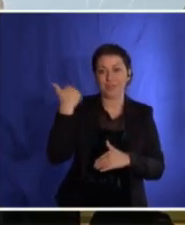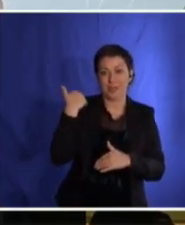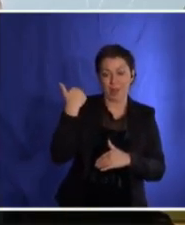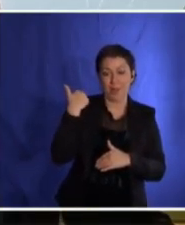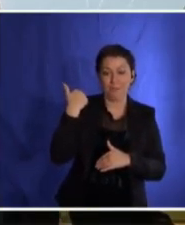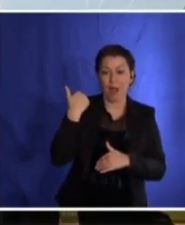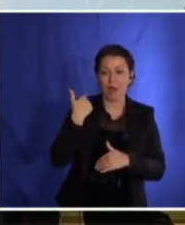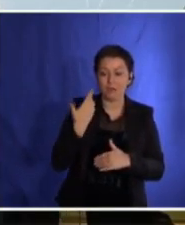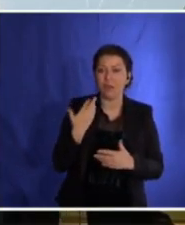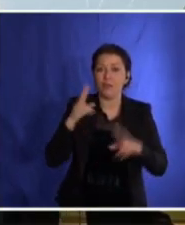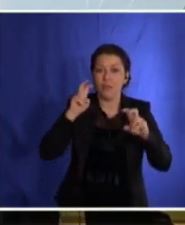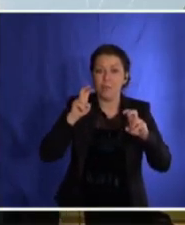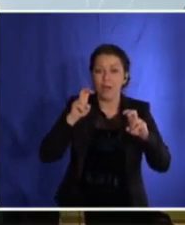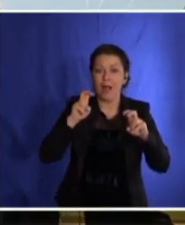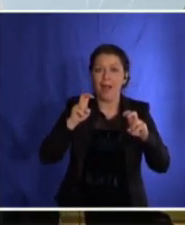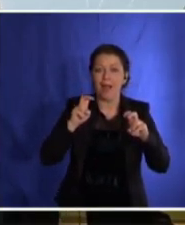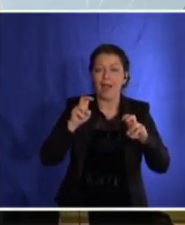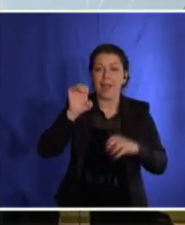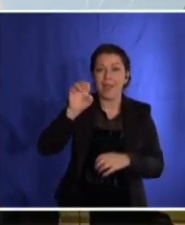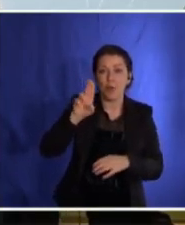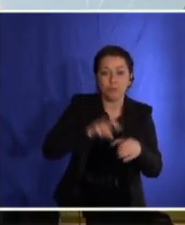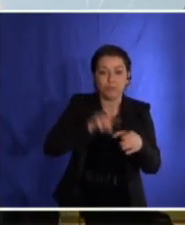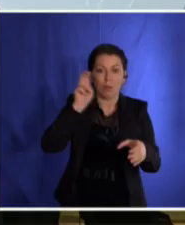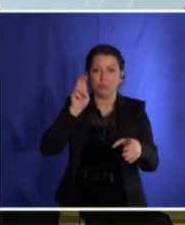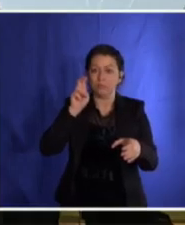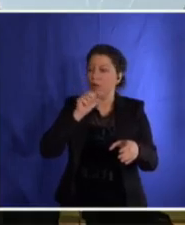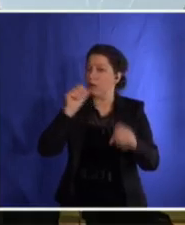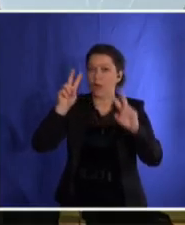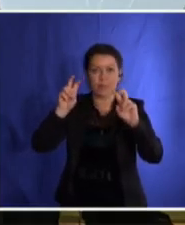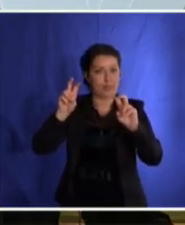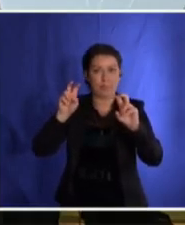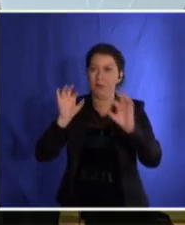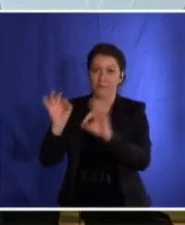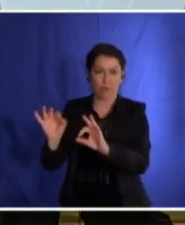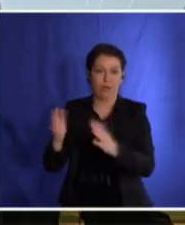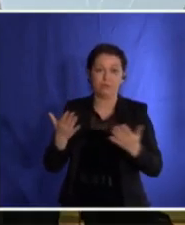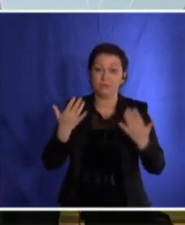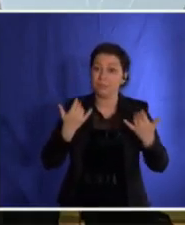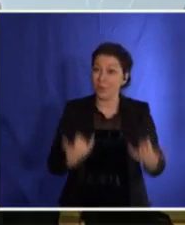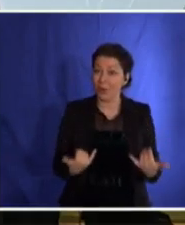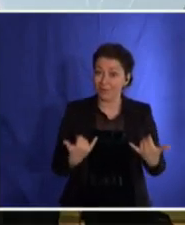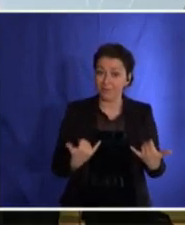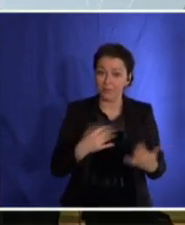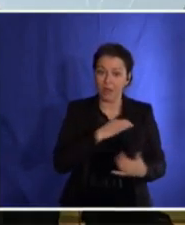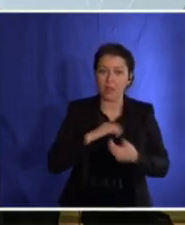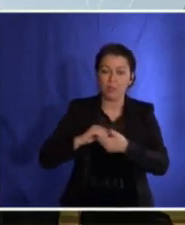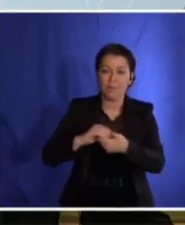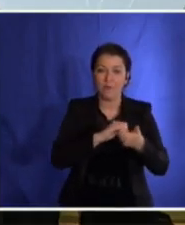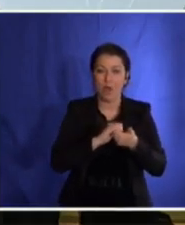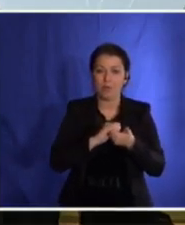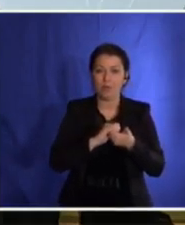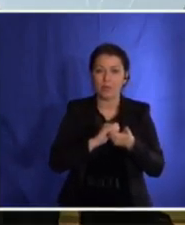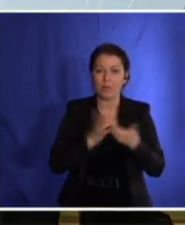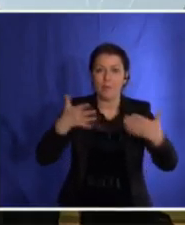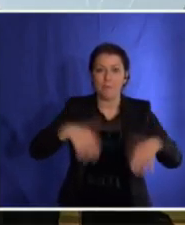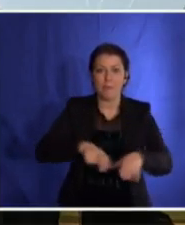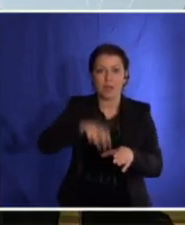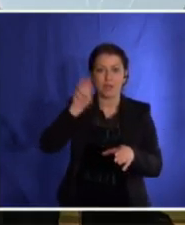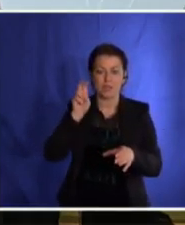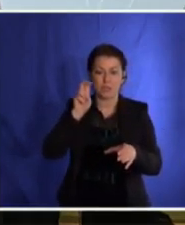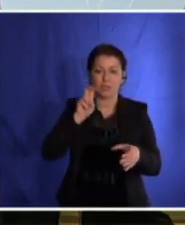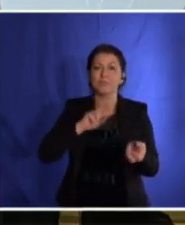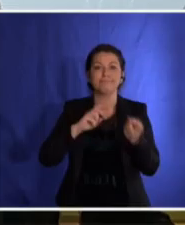EU-Austritt war überhaupt noch keine Rede. Heute, liebe Freunde, wird der Brexit vollzogen. Wird der